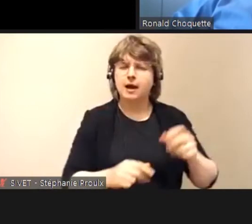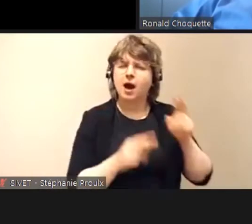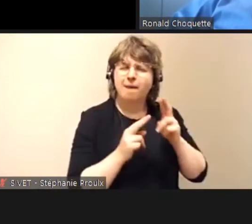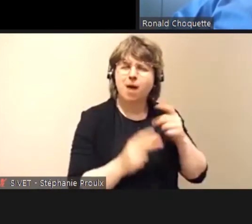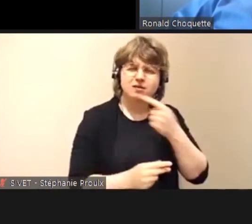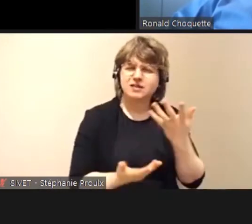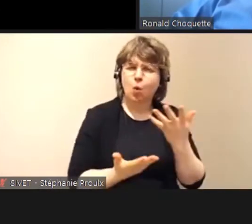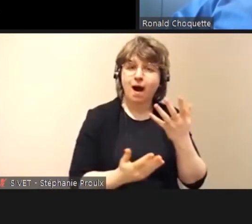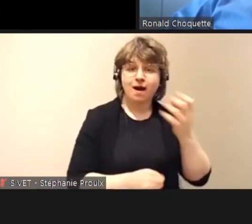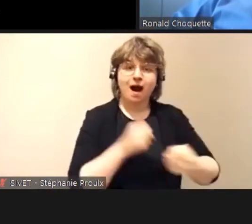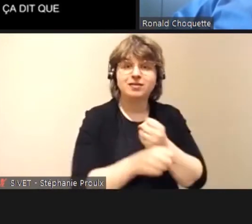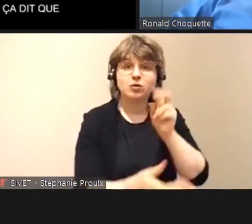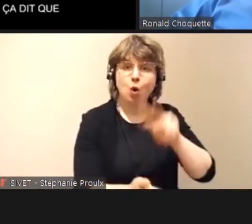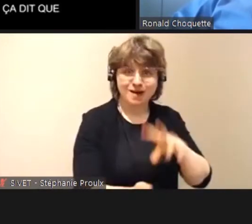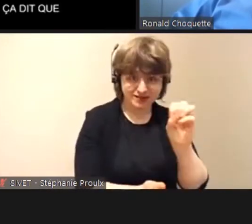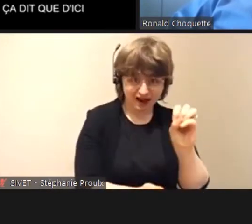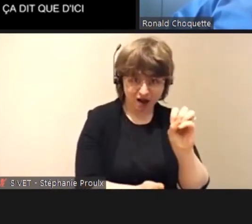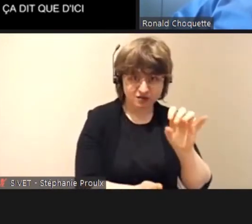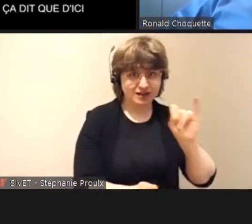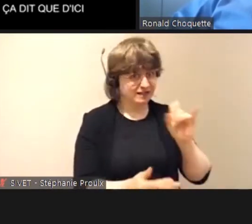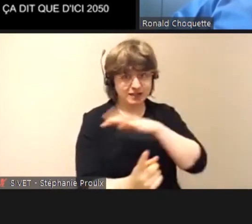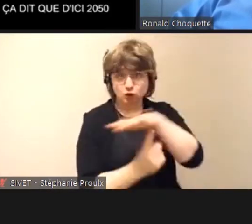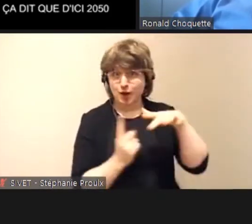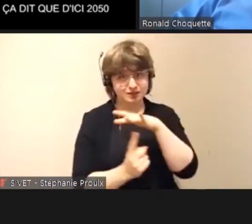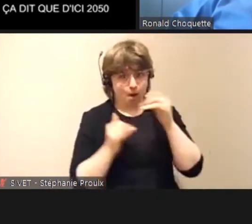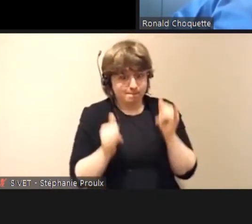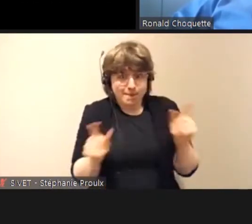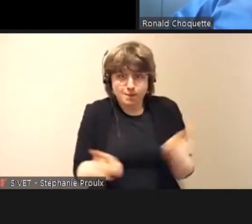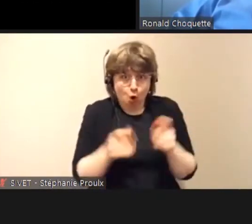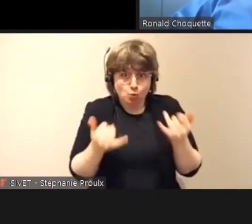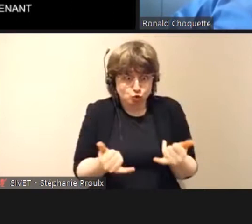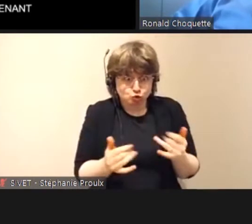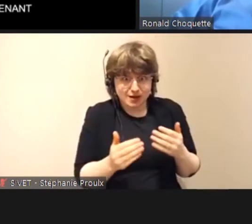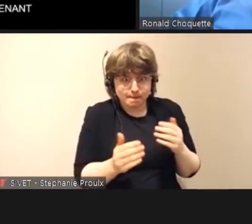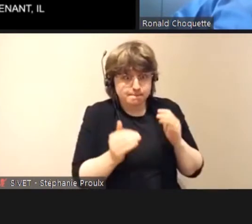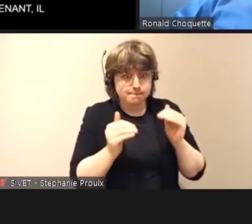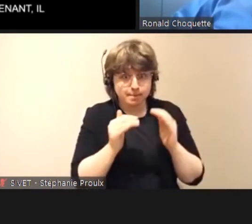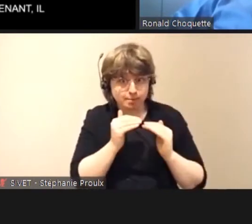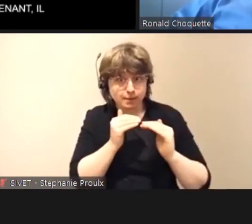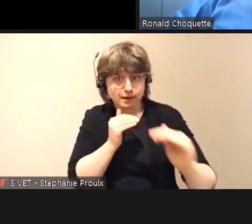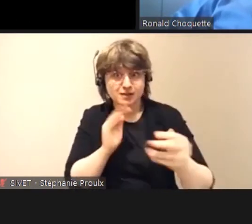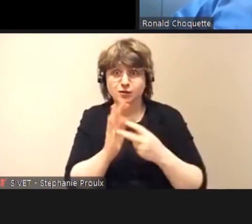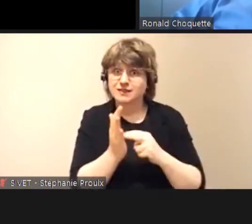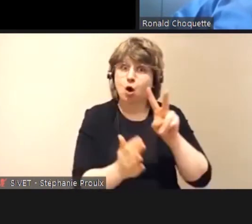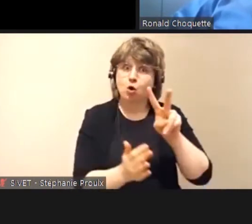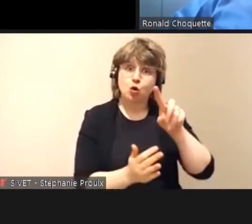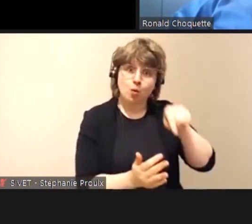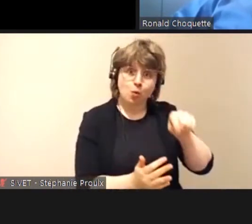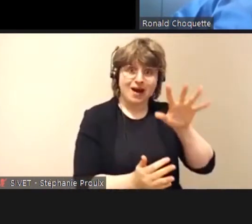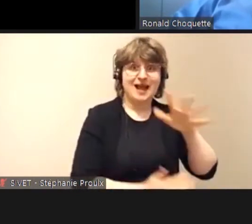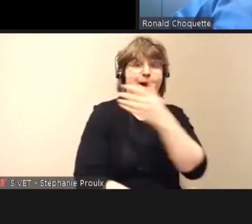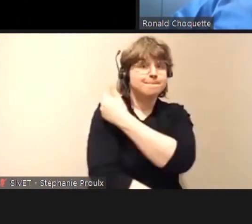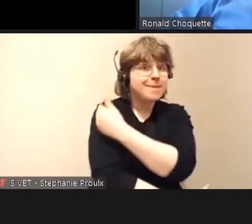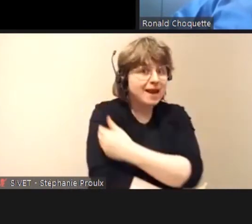d'ici 2050, si la situation continue comme maintenant, il pourra y avoir jusqu'à 2,5 milliards